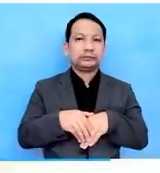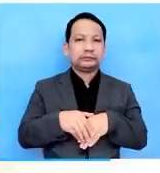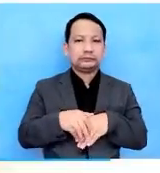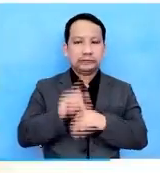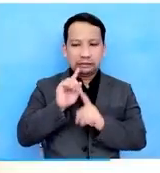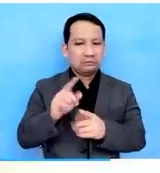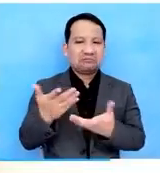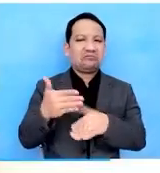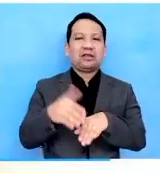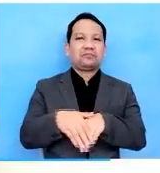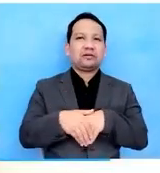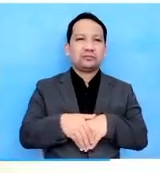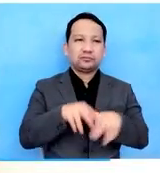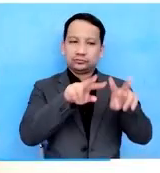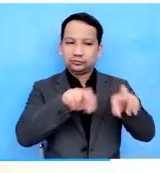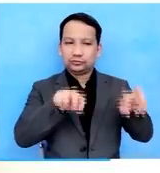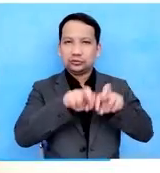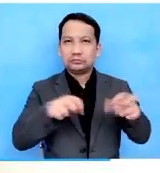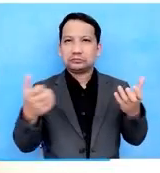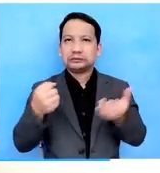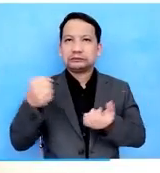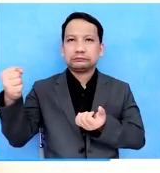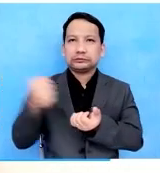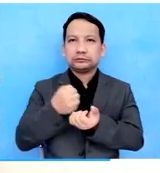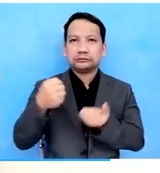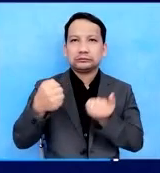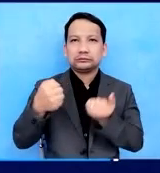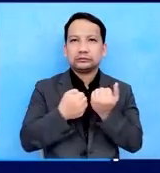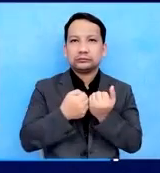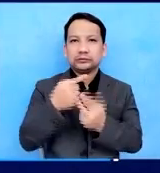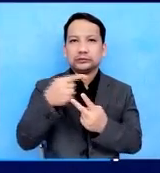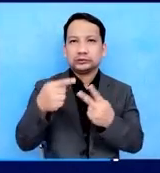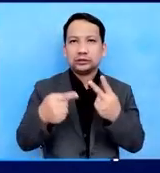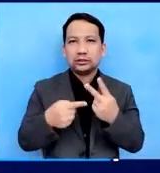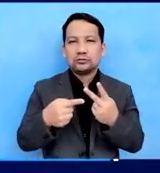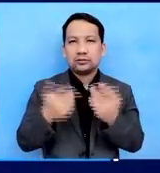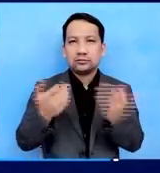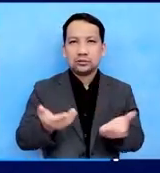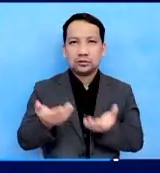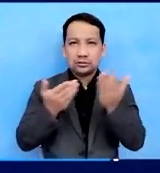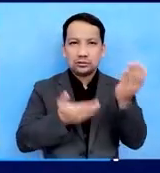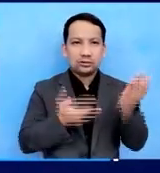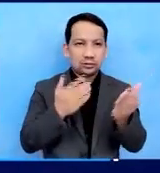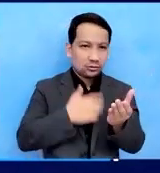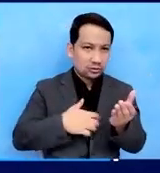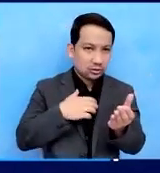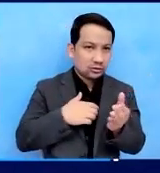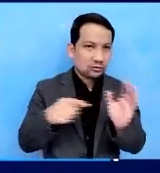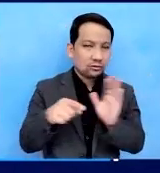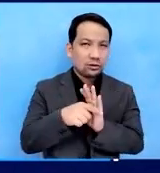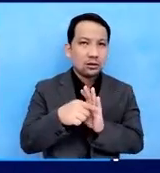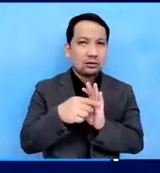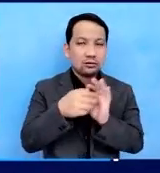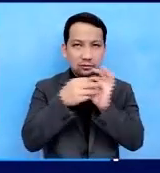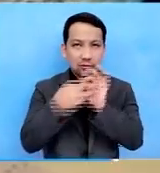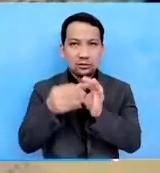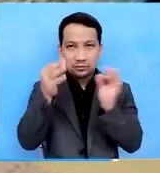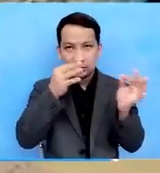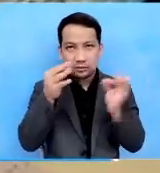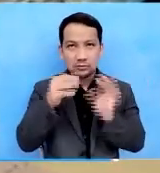suspect. Iniimbestigahan na kung saan kumukuha ng supply ang dalawang suspect. Sasampahan din sila ng reklamong paglabag sa Comprehensive